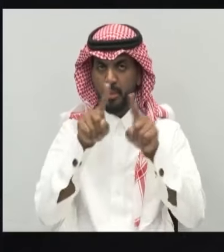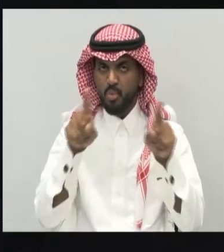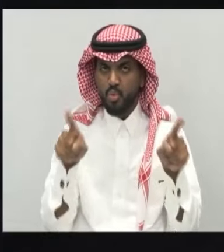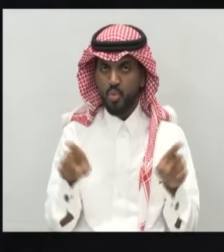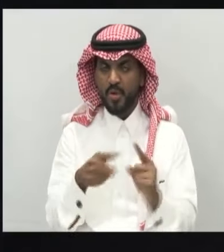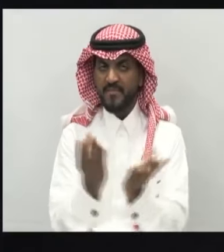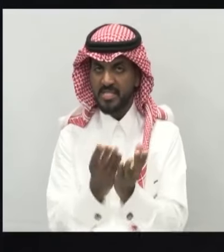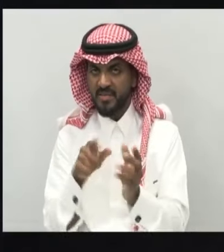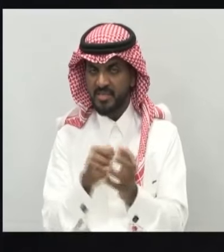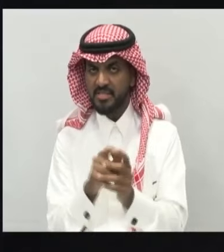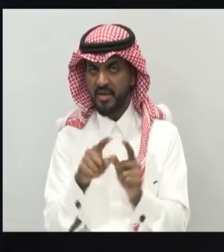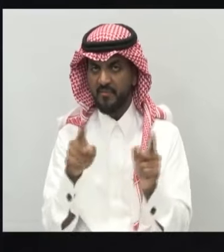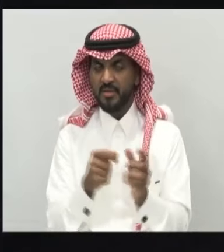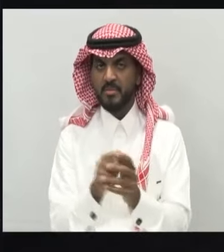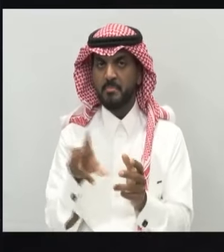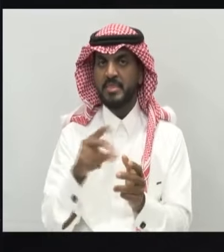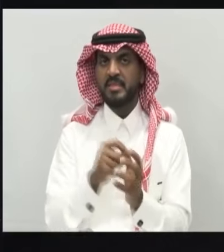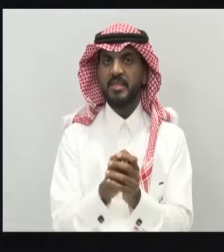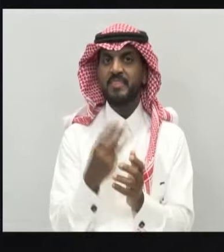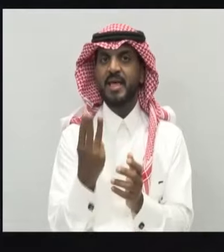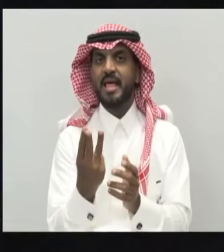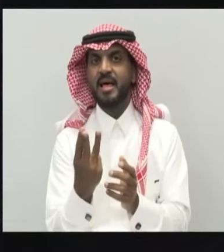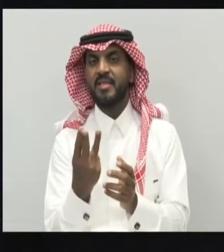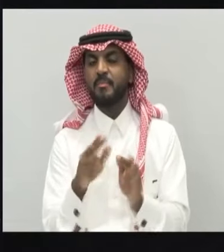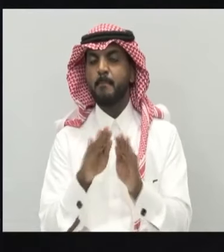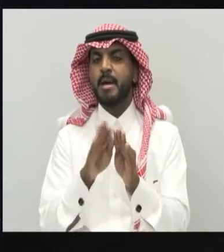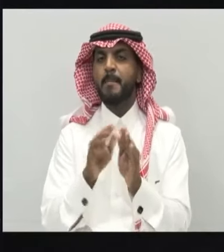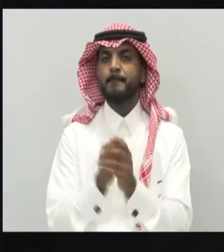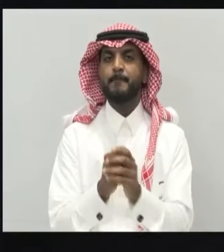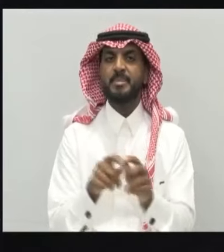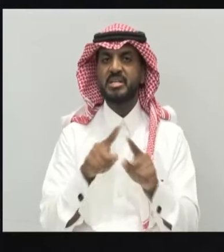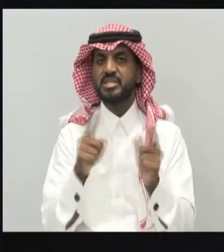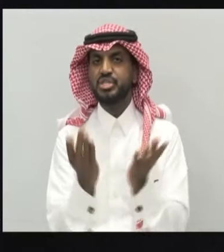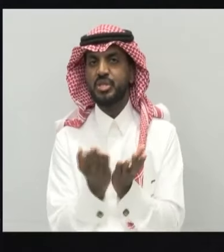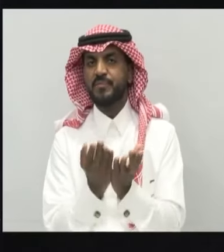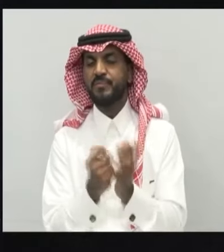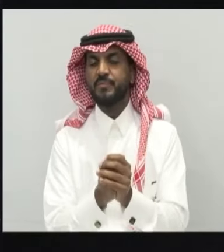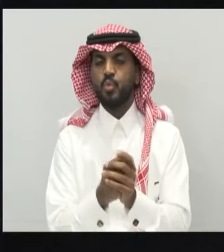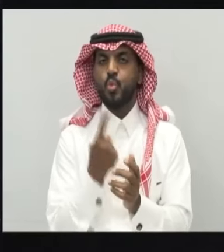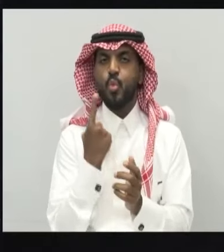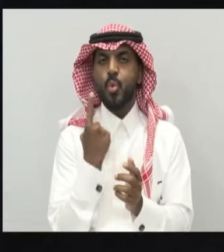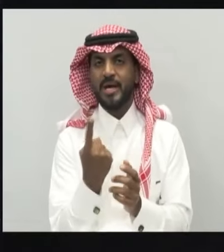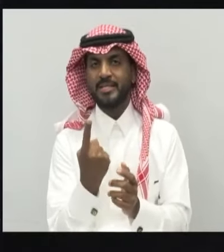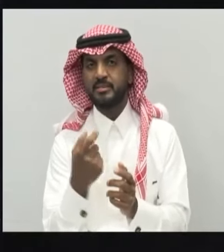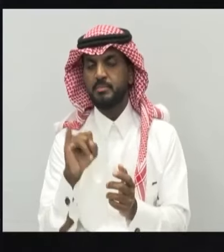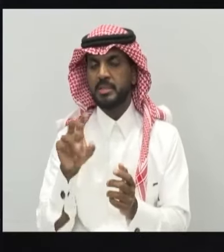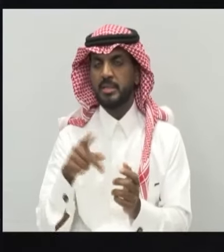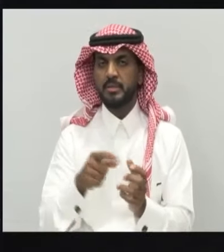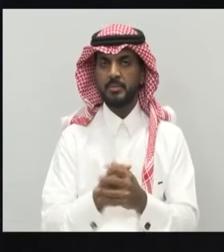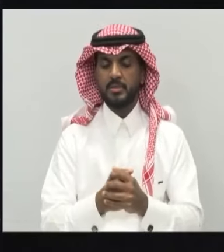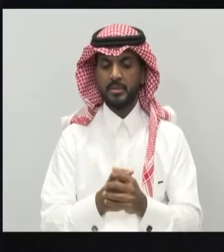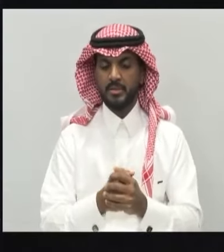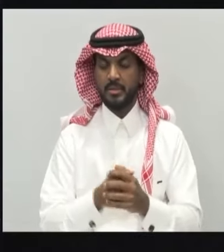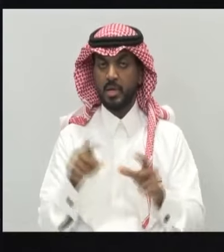ثلاث امثال عرض الباب باب الفصل عندك عرض باب الفصل 1 متر صح ولا لا يا ابطال اذا